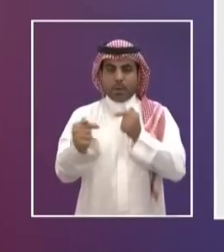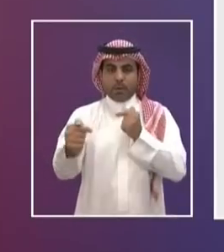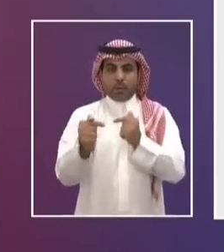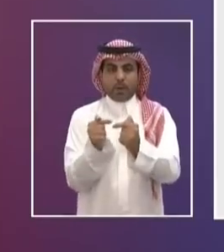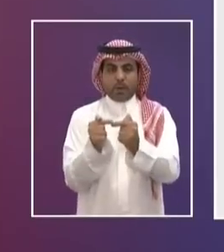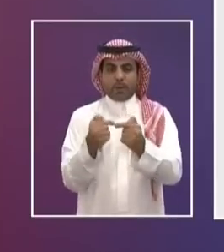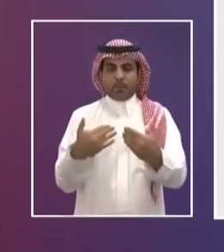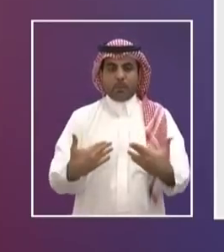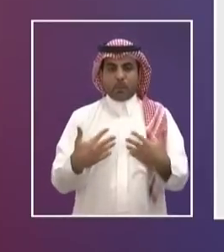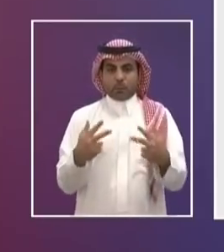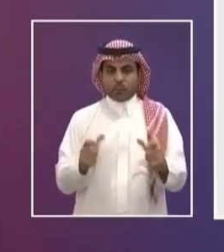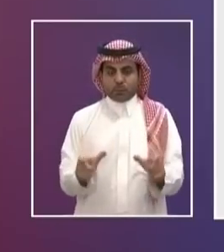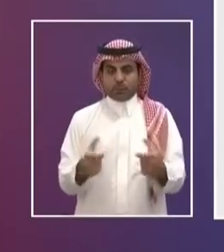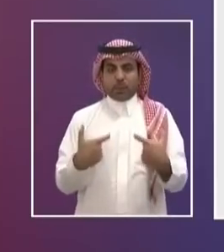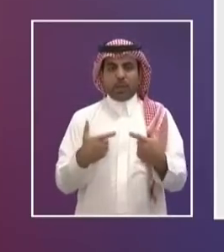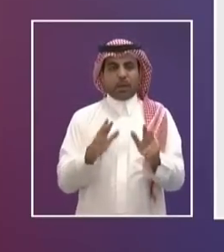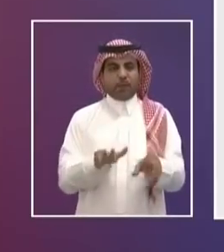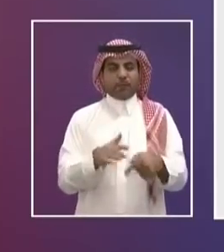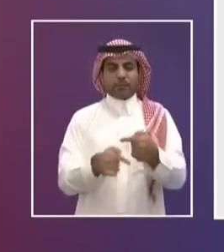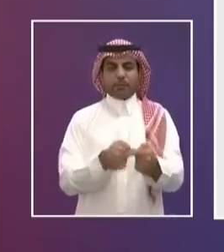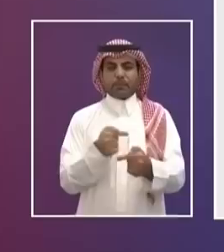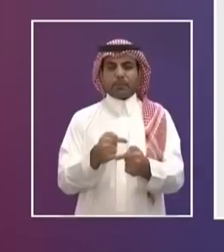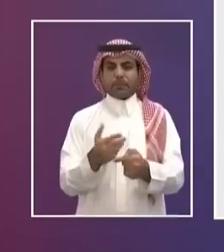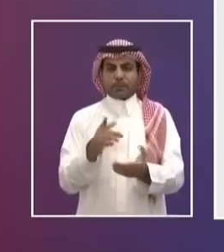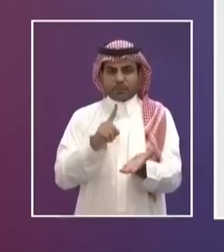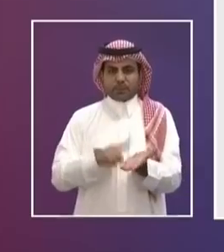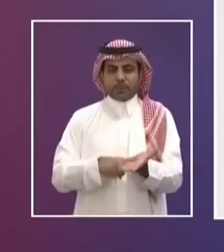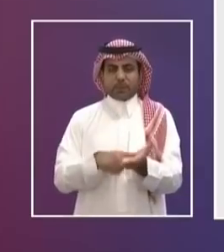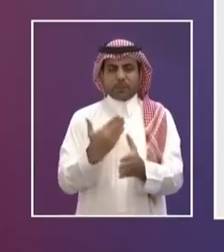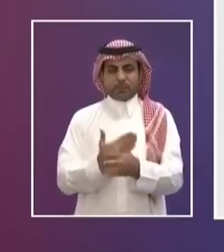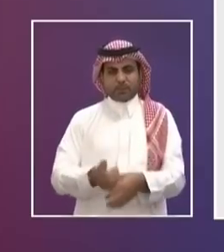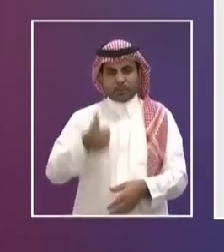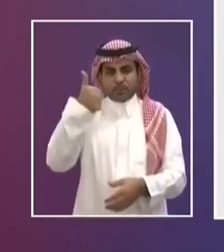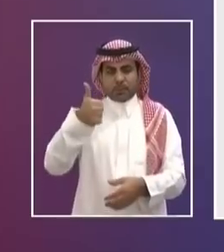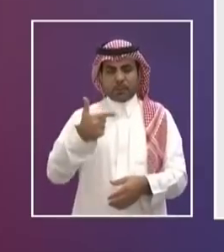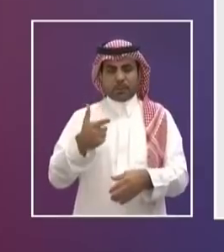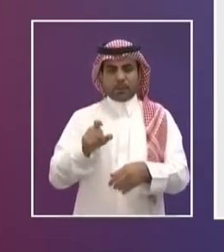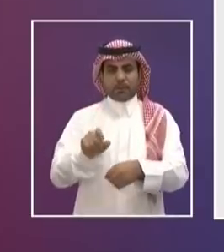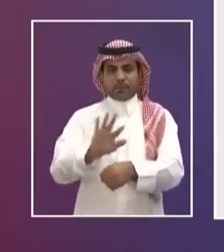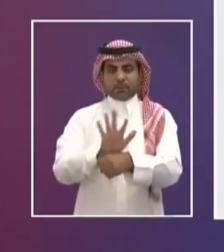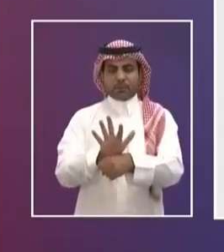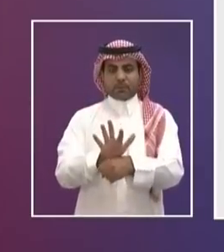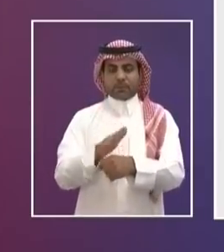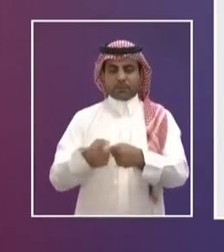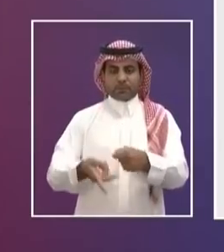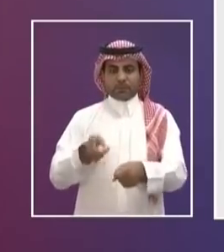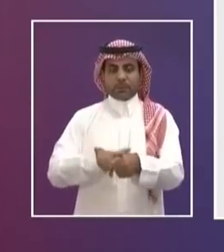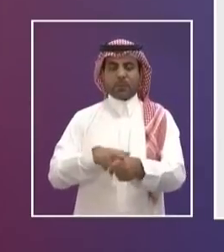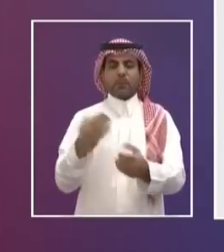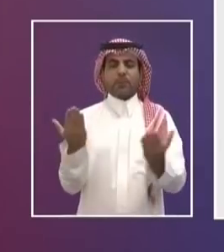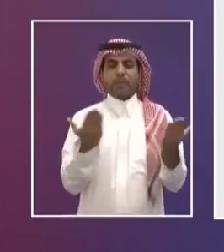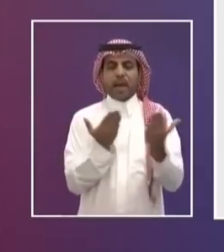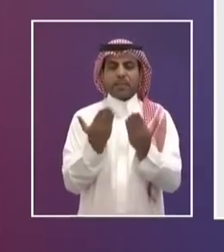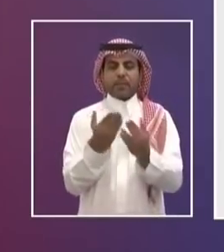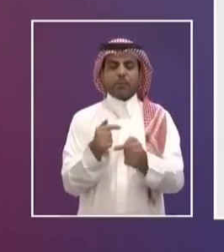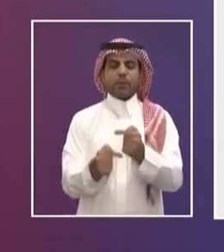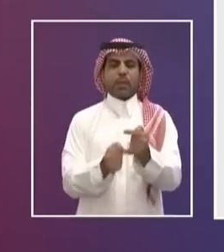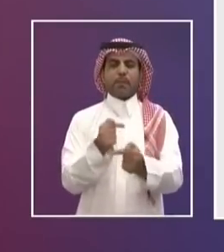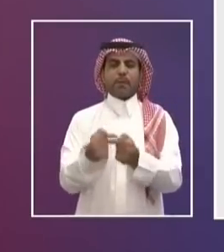متوسطة أو قصيرة مدى، هل هي فعلا قادرة على منع الإصابة بالفيروس مجددا. كل الدراسات هذه